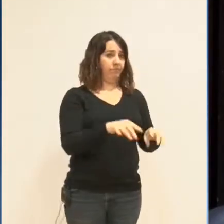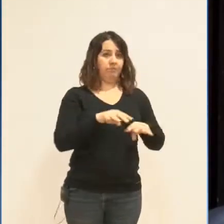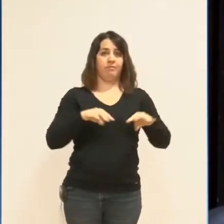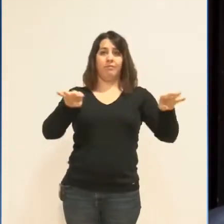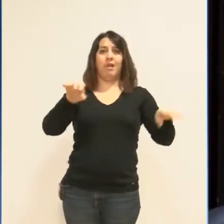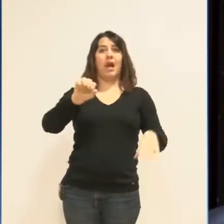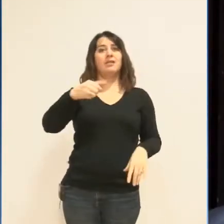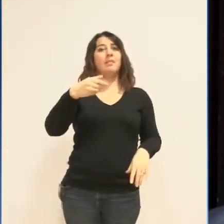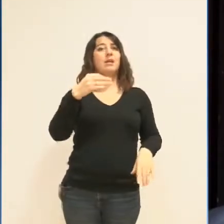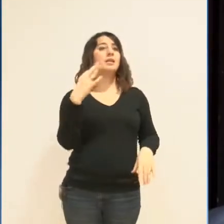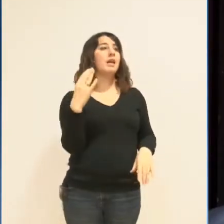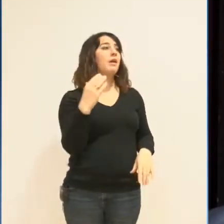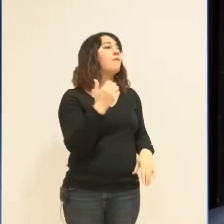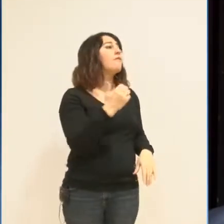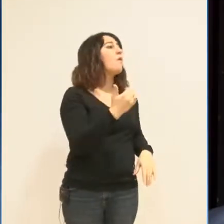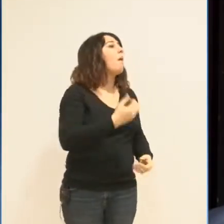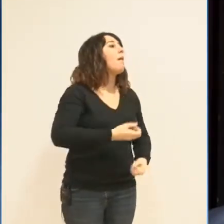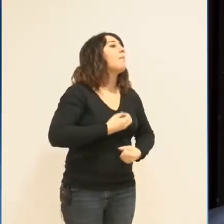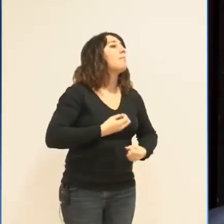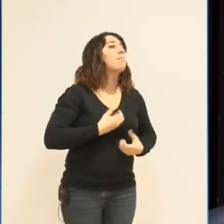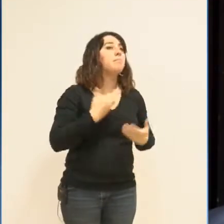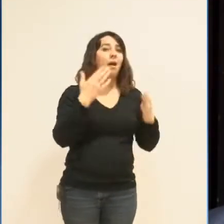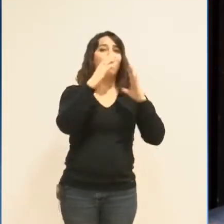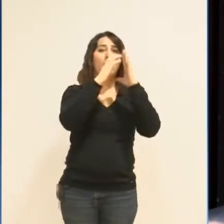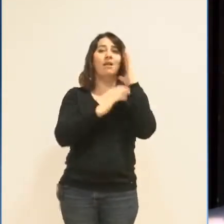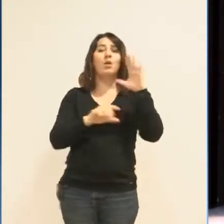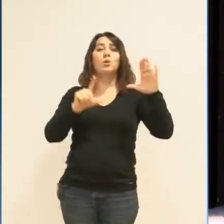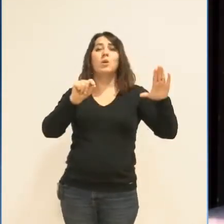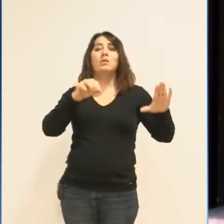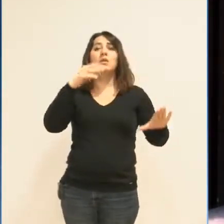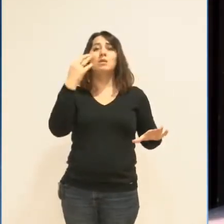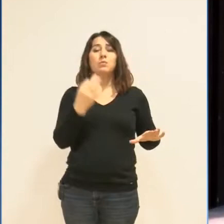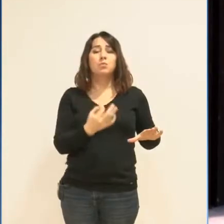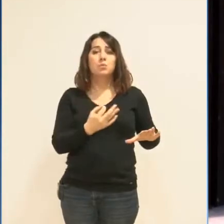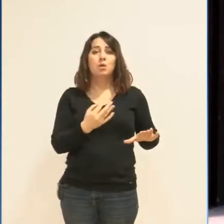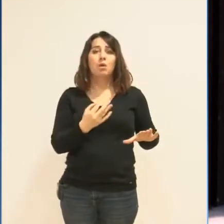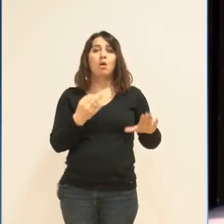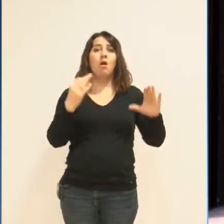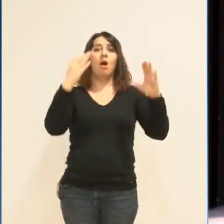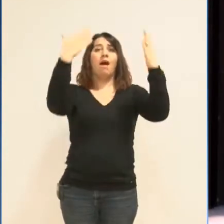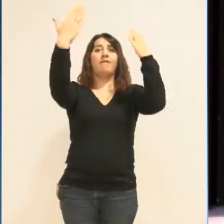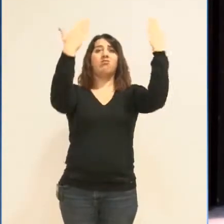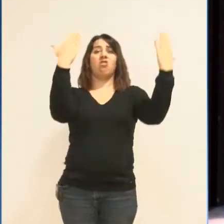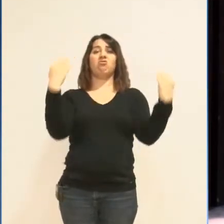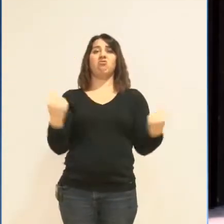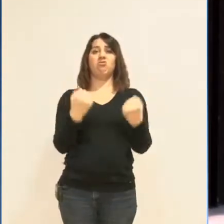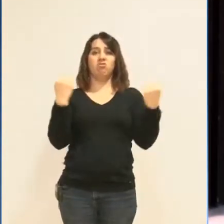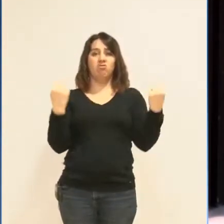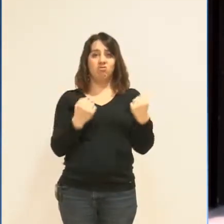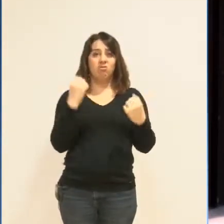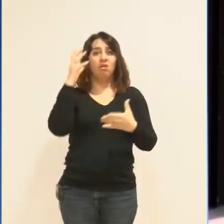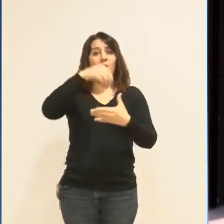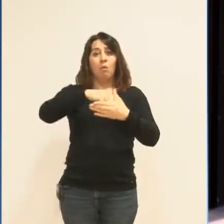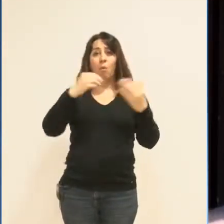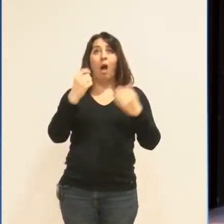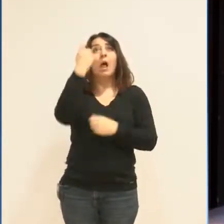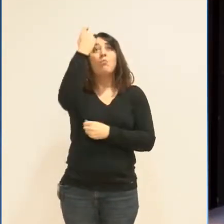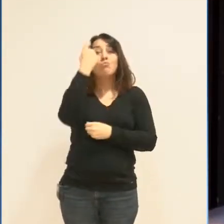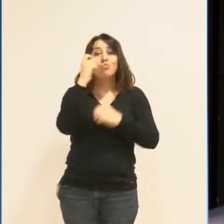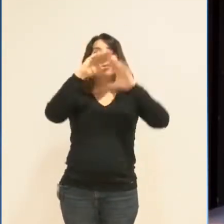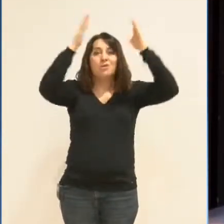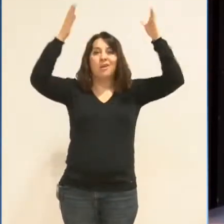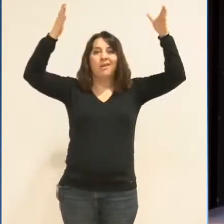SMTC. Vous le dites vous-même dans votre délibération, près de 70% des affichages publicitaires sont sous des abribus.